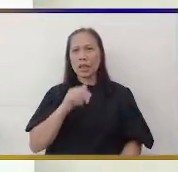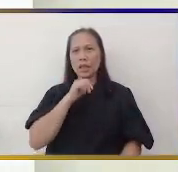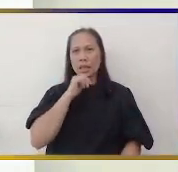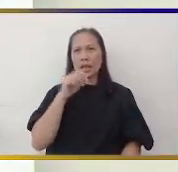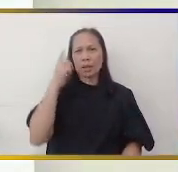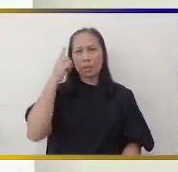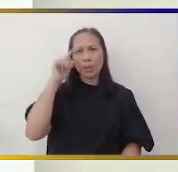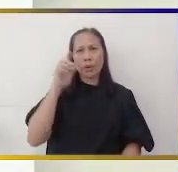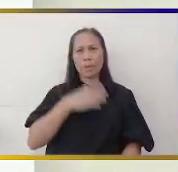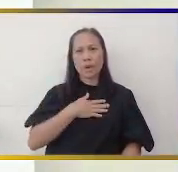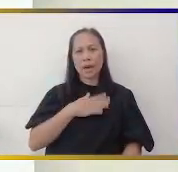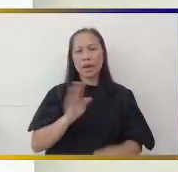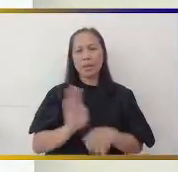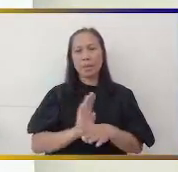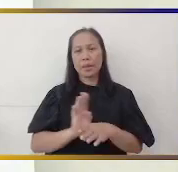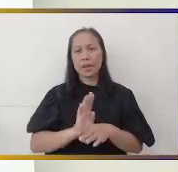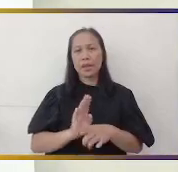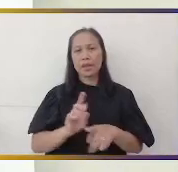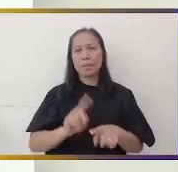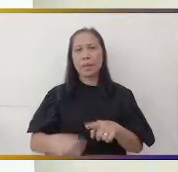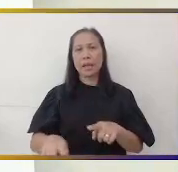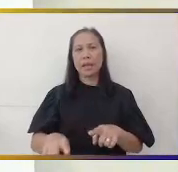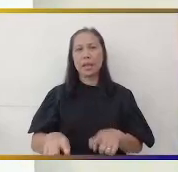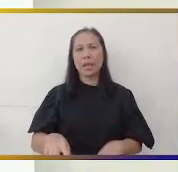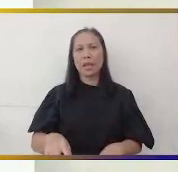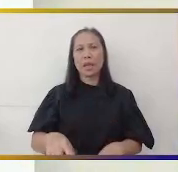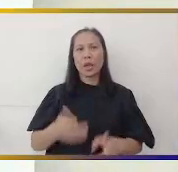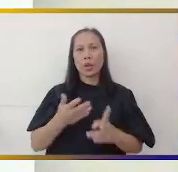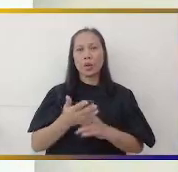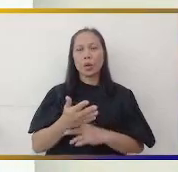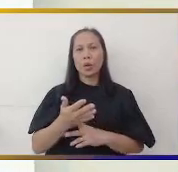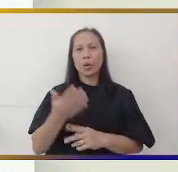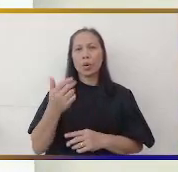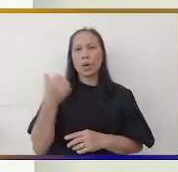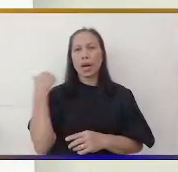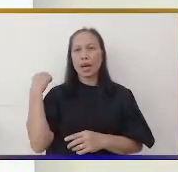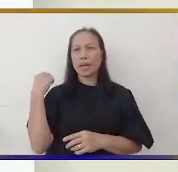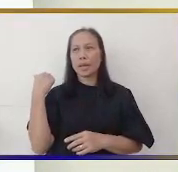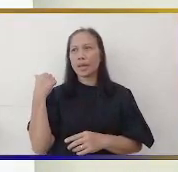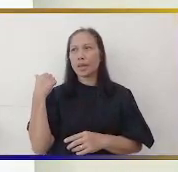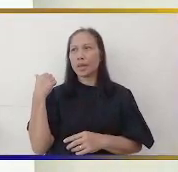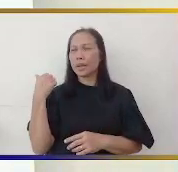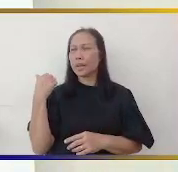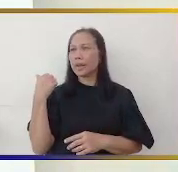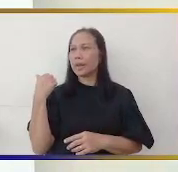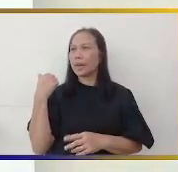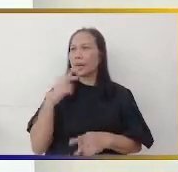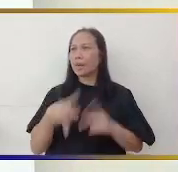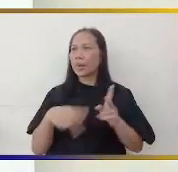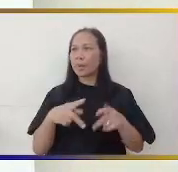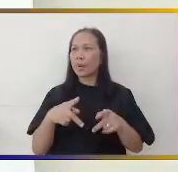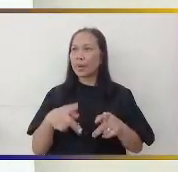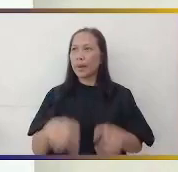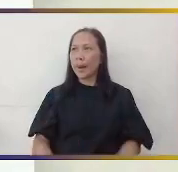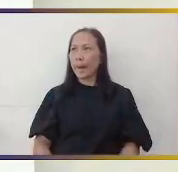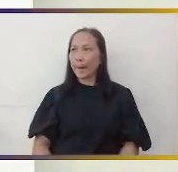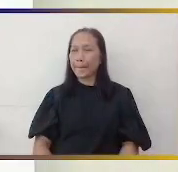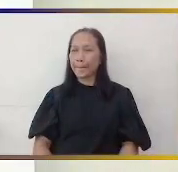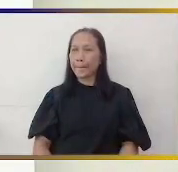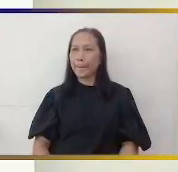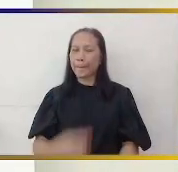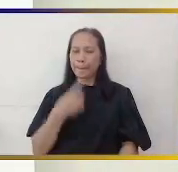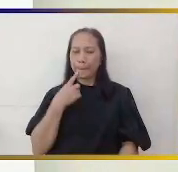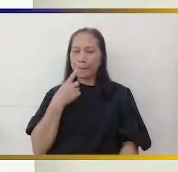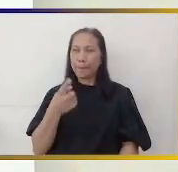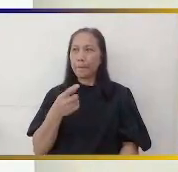hindi through other sources na ginagamit ng panginoon kaya ang masasabi ko lang is sabi ni